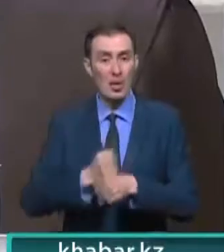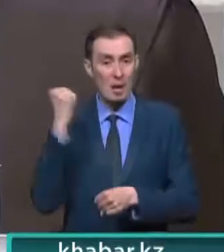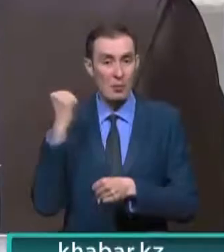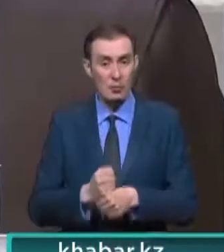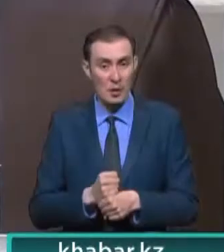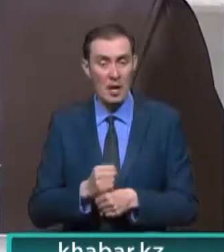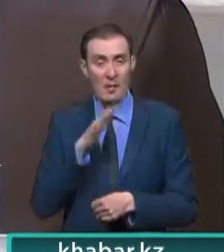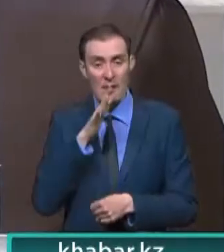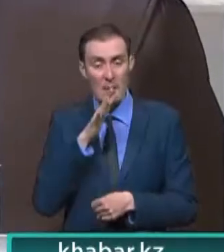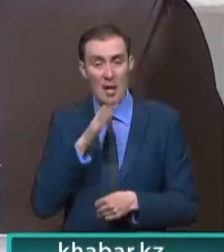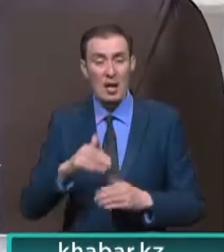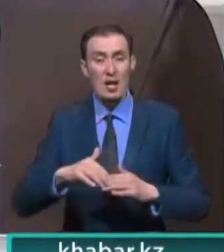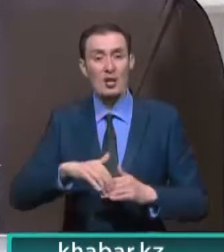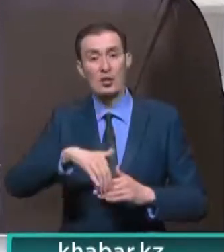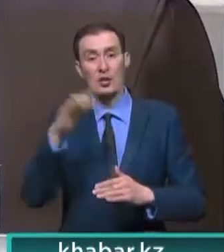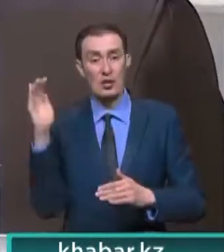При поднятии крышки она